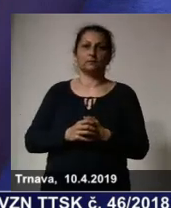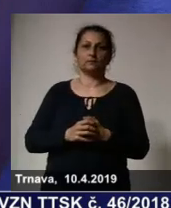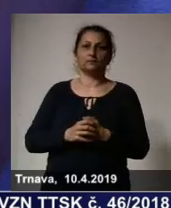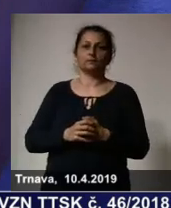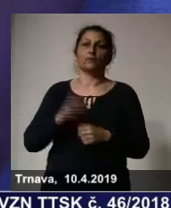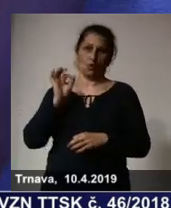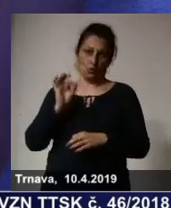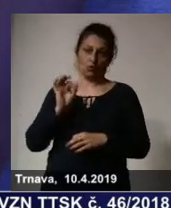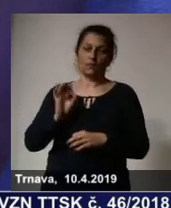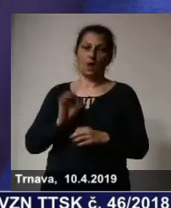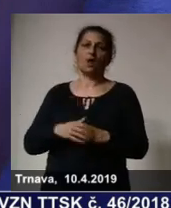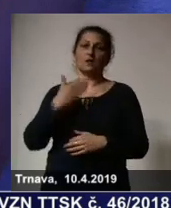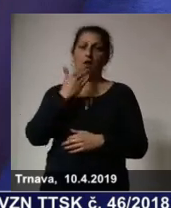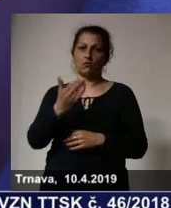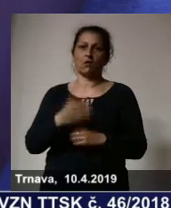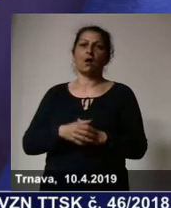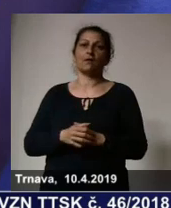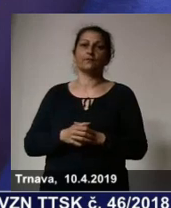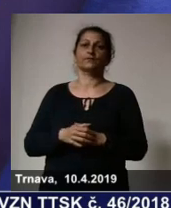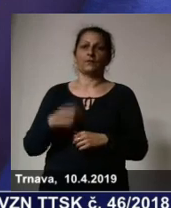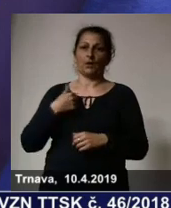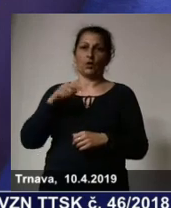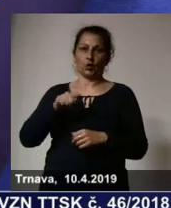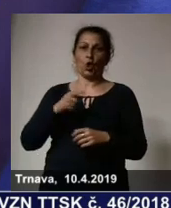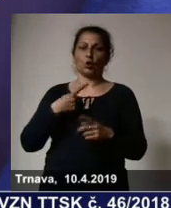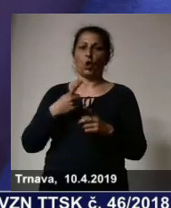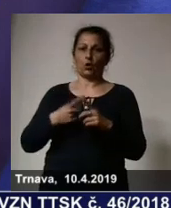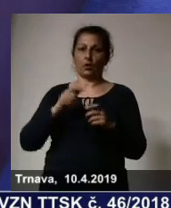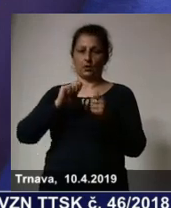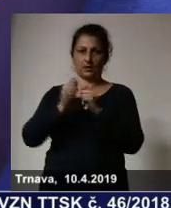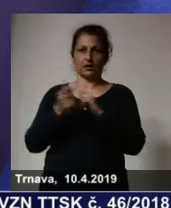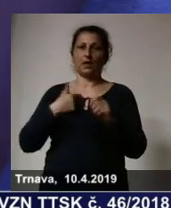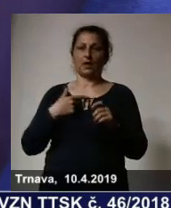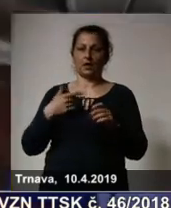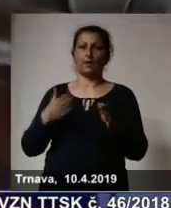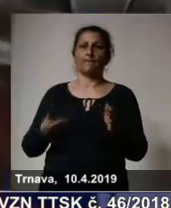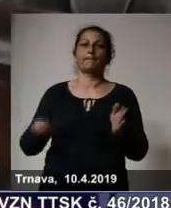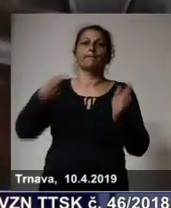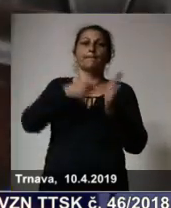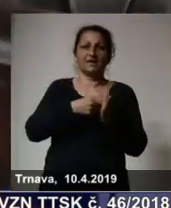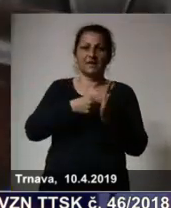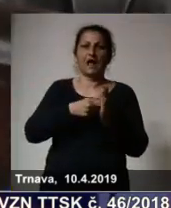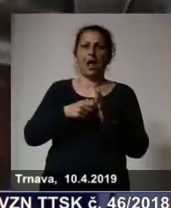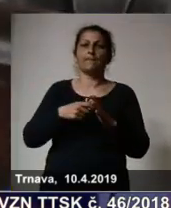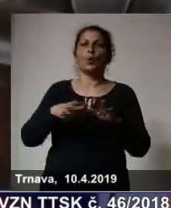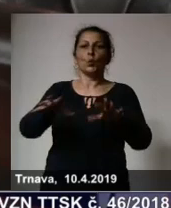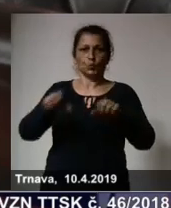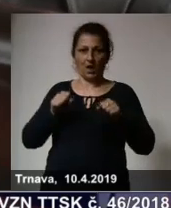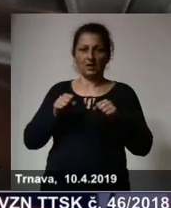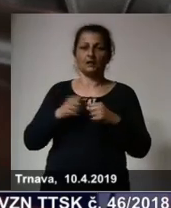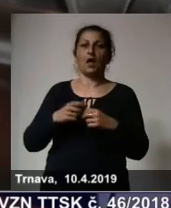Dobre, ďakujem. Tento pozmeňujúci návrh zaradím do hlasovania pred prijatím uznesenia o výzve ako